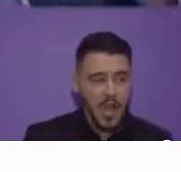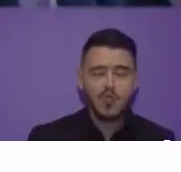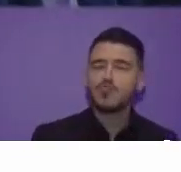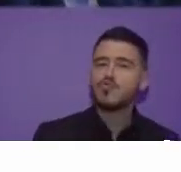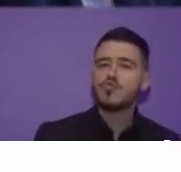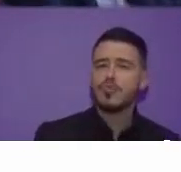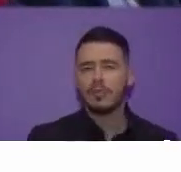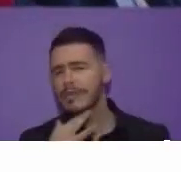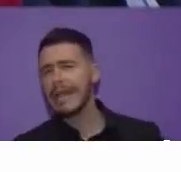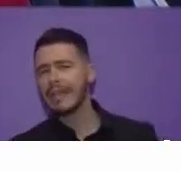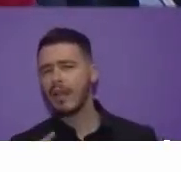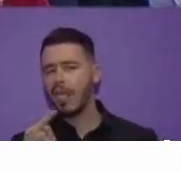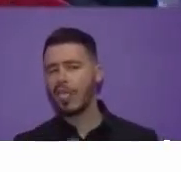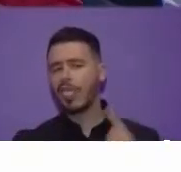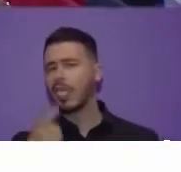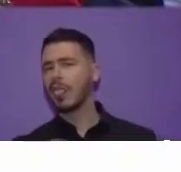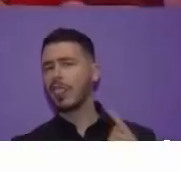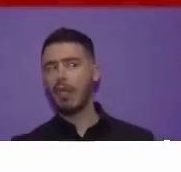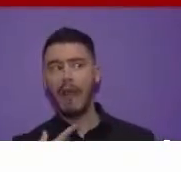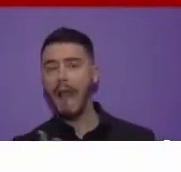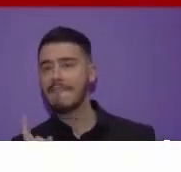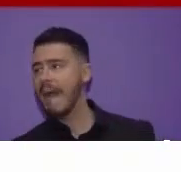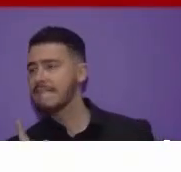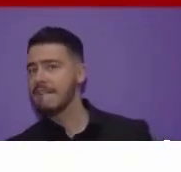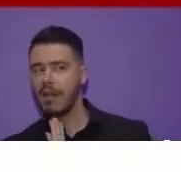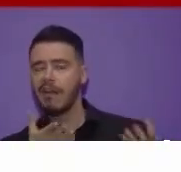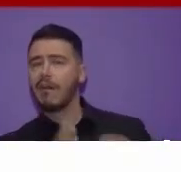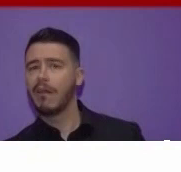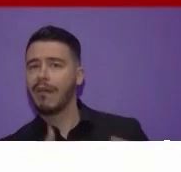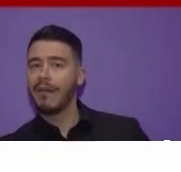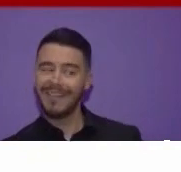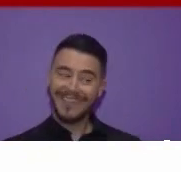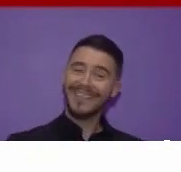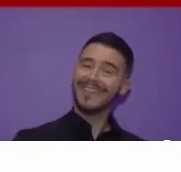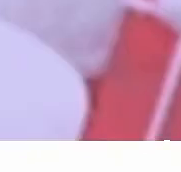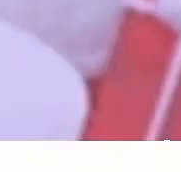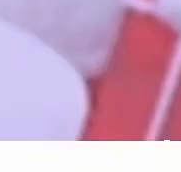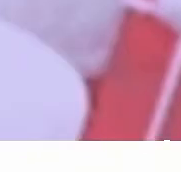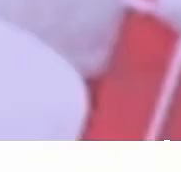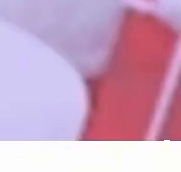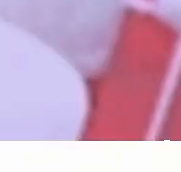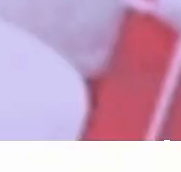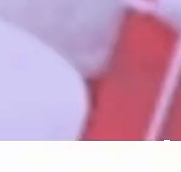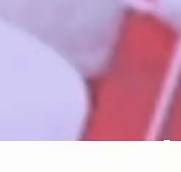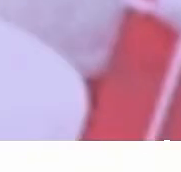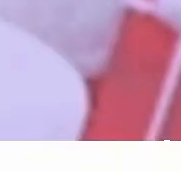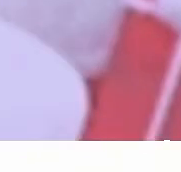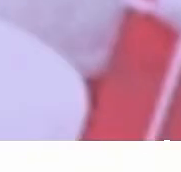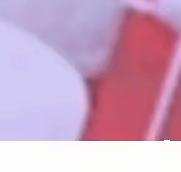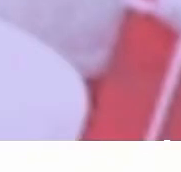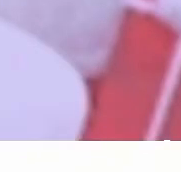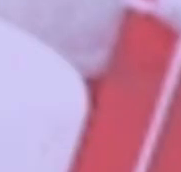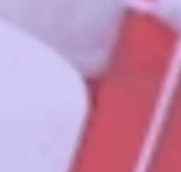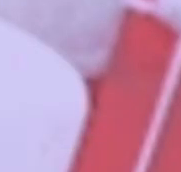απόρριτο για να συγκαλύψει την αλήθεια στην Εξεταστική Επιτροπή της Βουλής? Λοιπόν, να ακούσουμε και